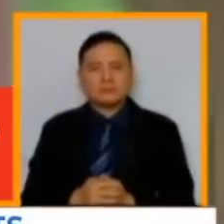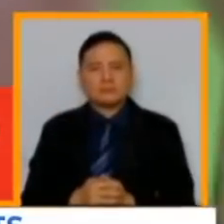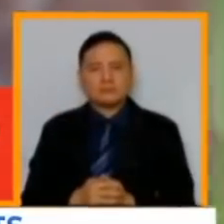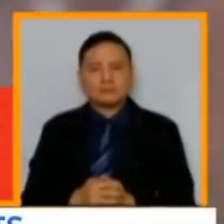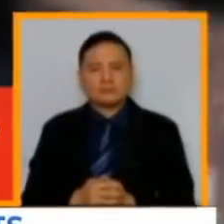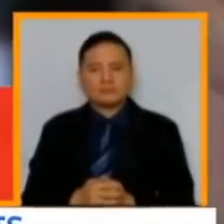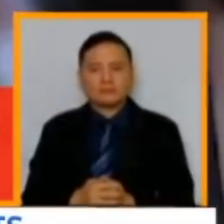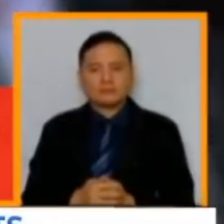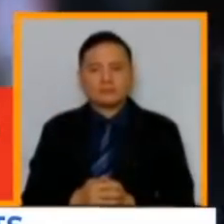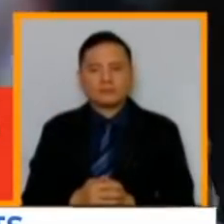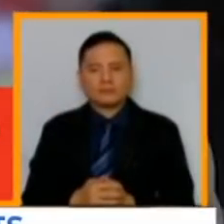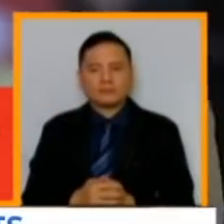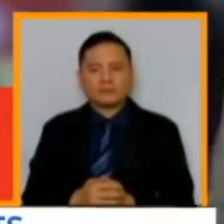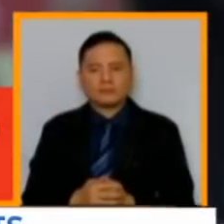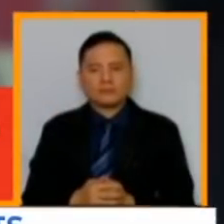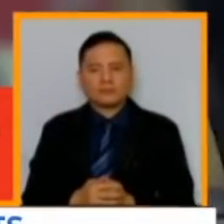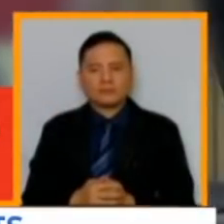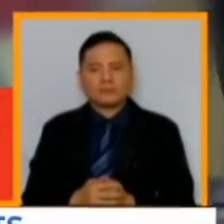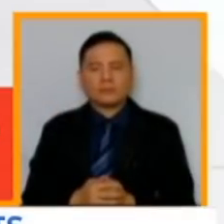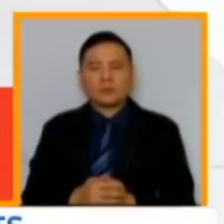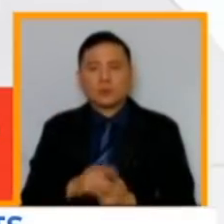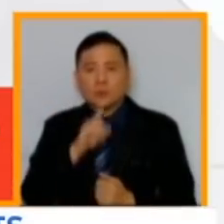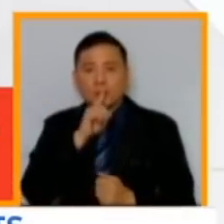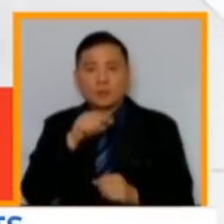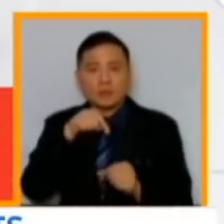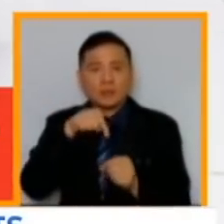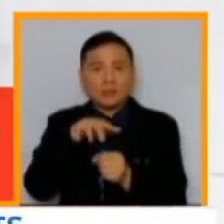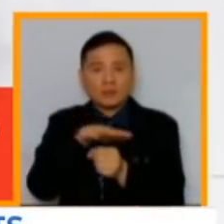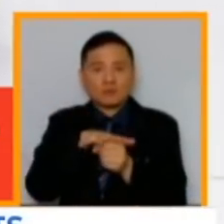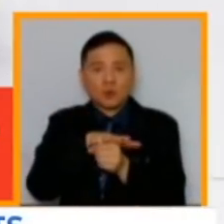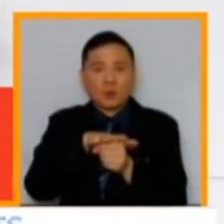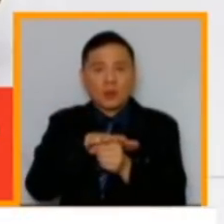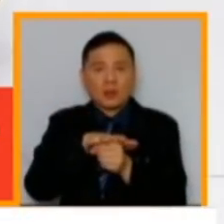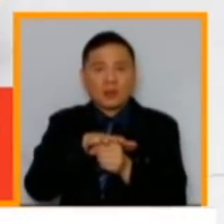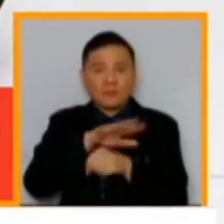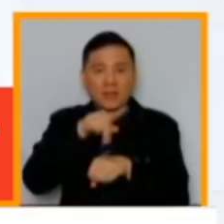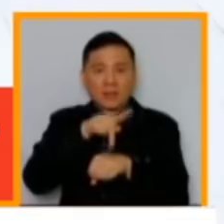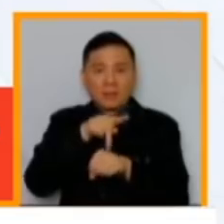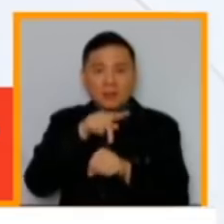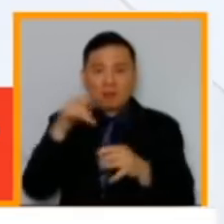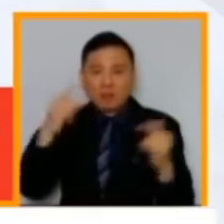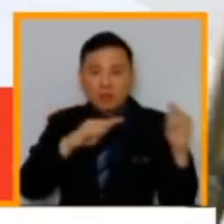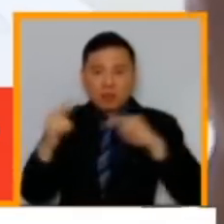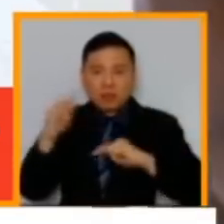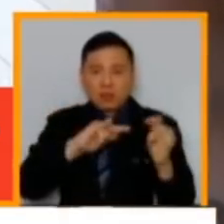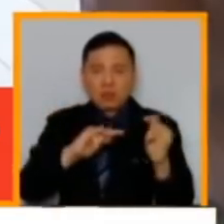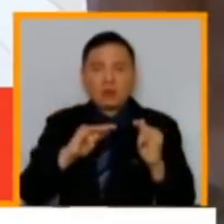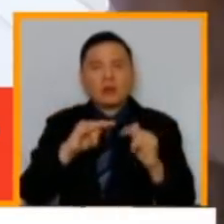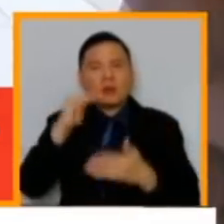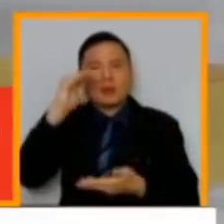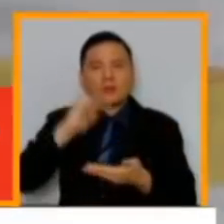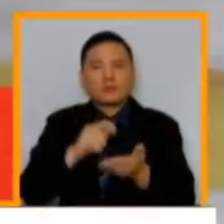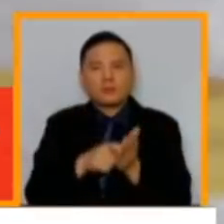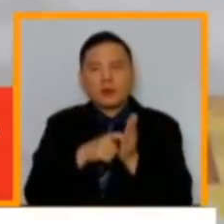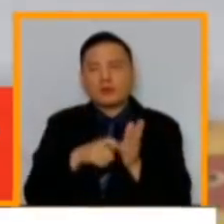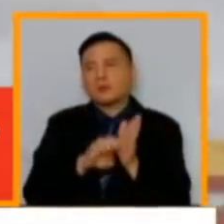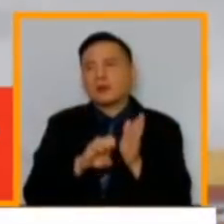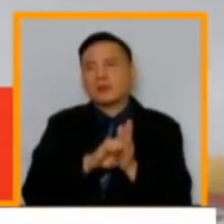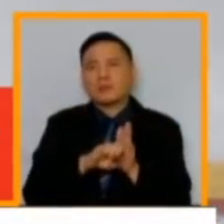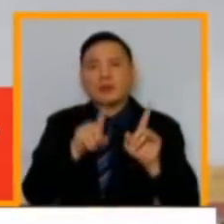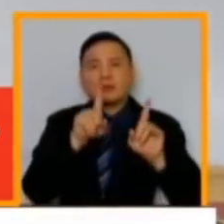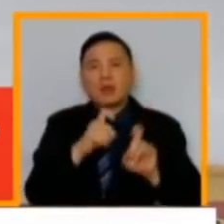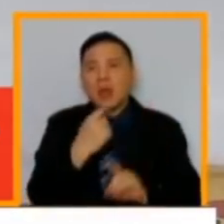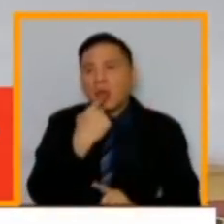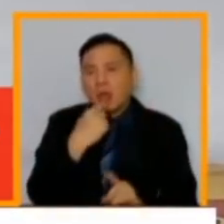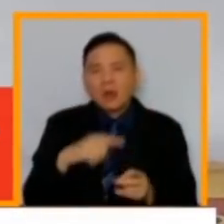interzonal domestic travel na requirement. Wala na yung requirement na RT-PCR, yung mga PNT clearance. Opo.